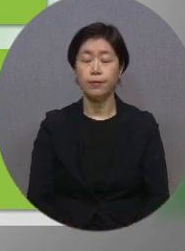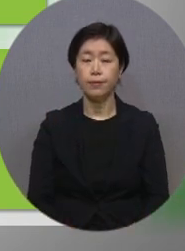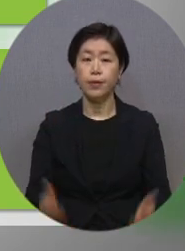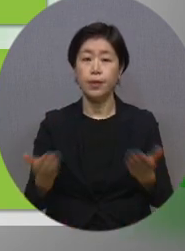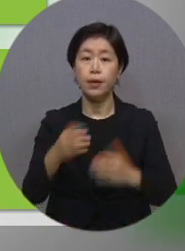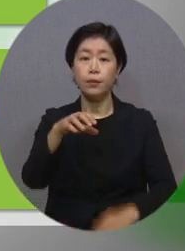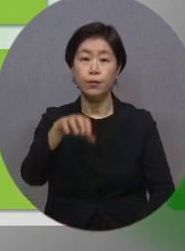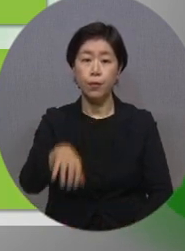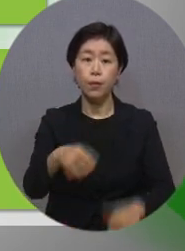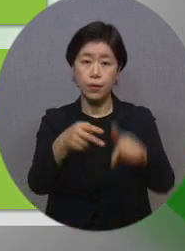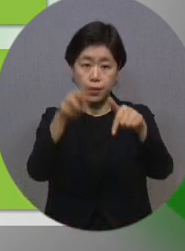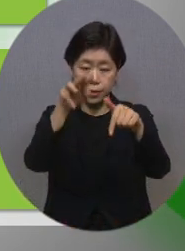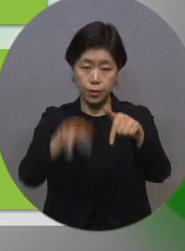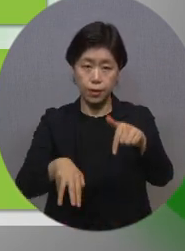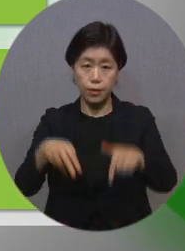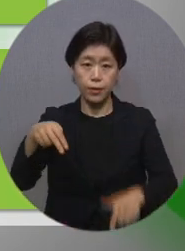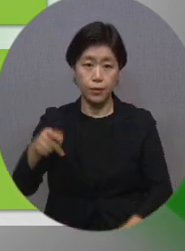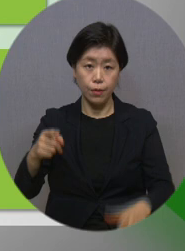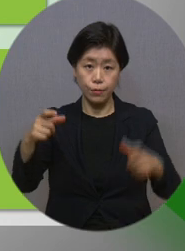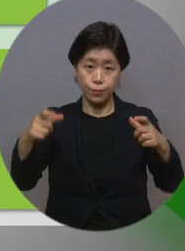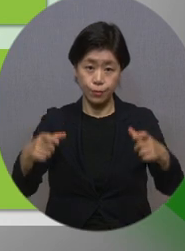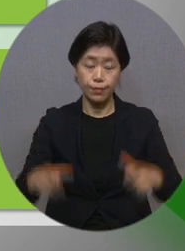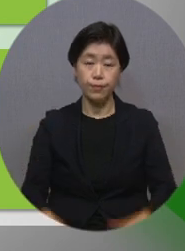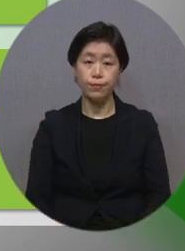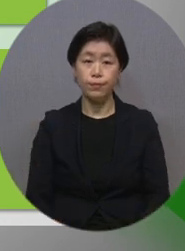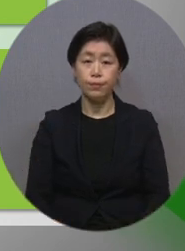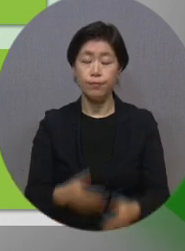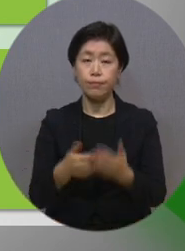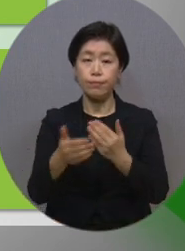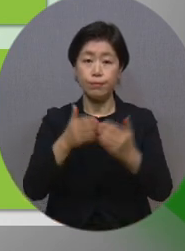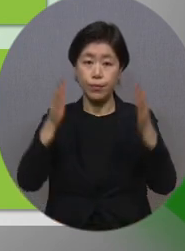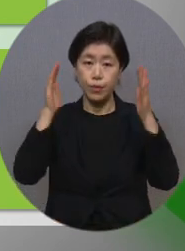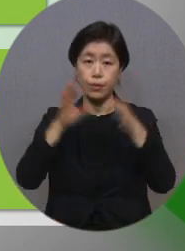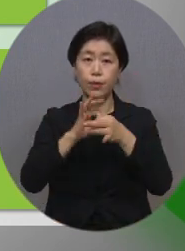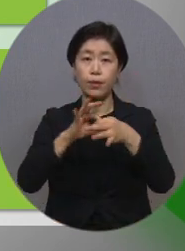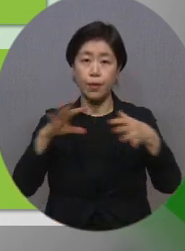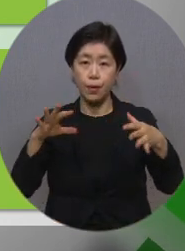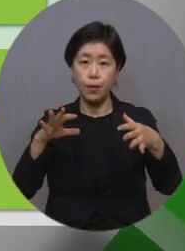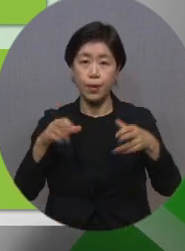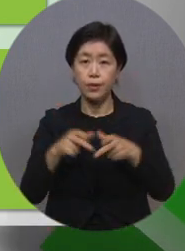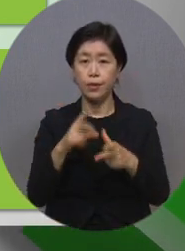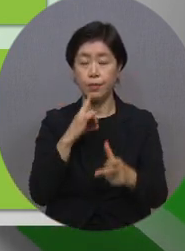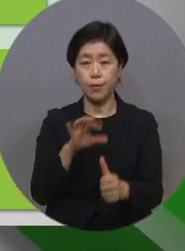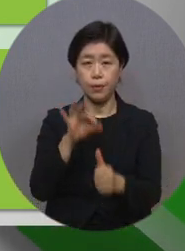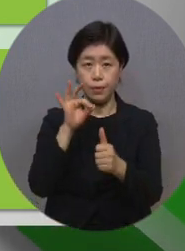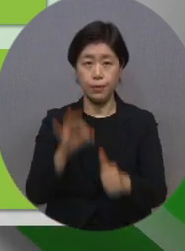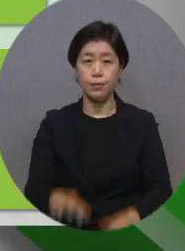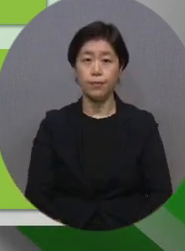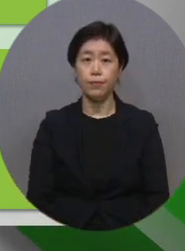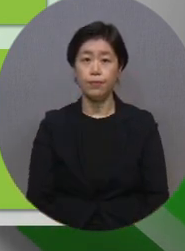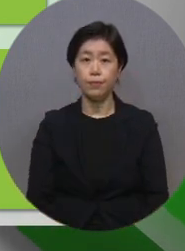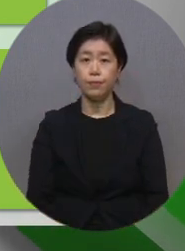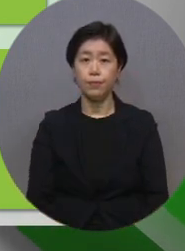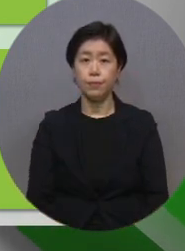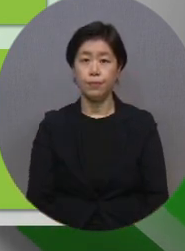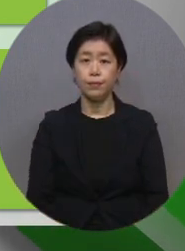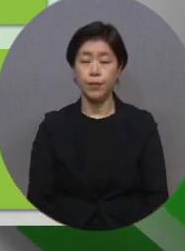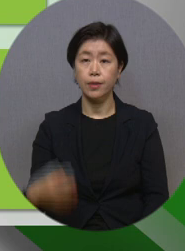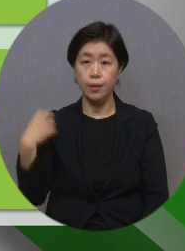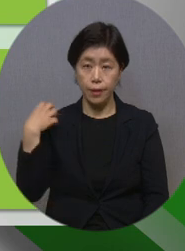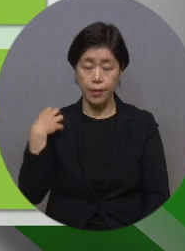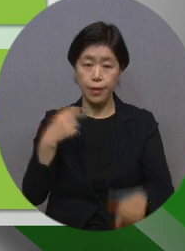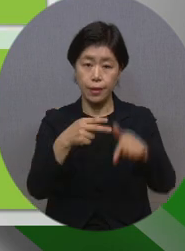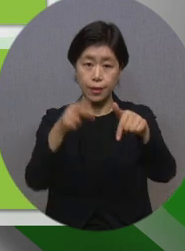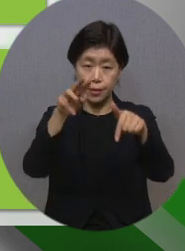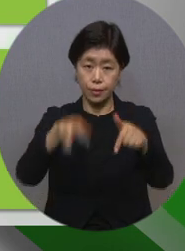근무지는 인천시 서구입니다. 경력과 학력은 무관하며 장애인만 채용합니다. 담당